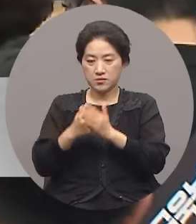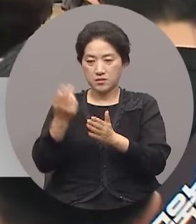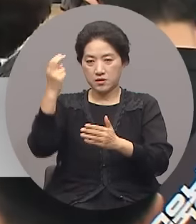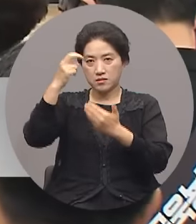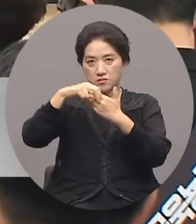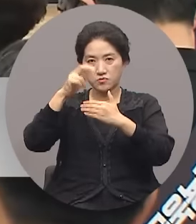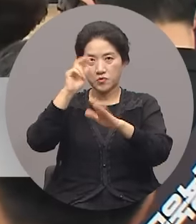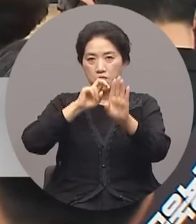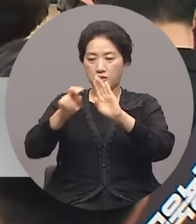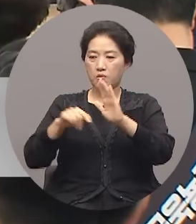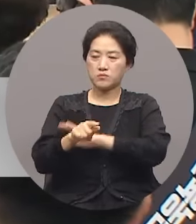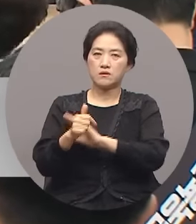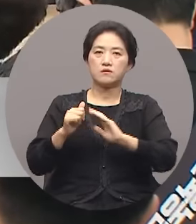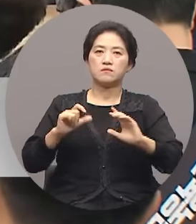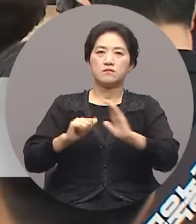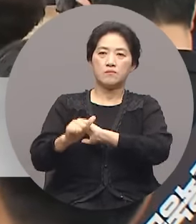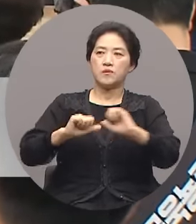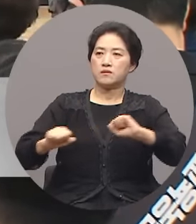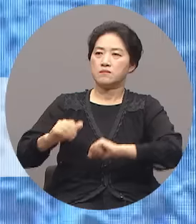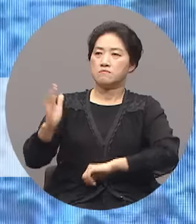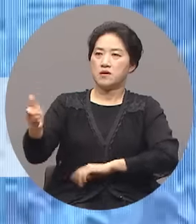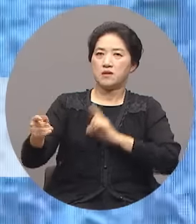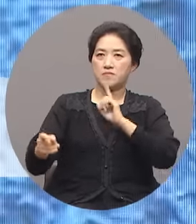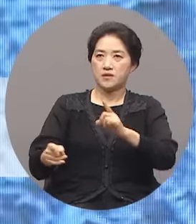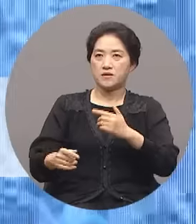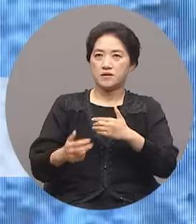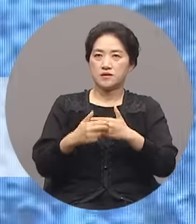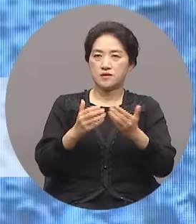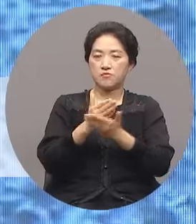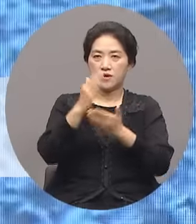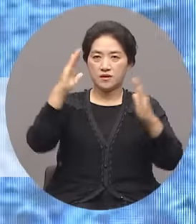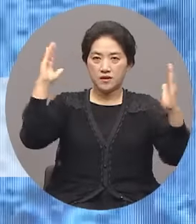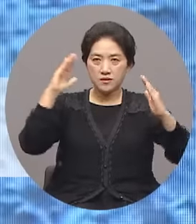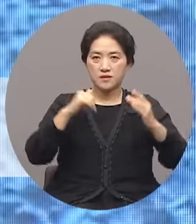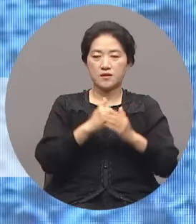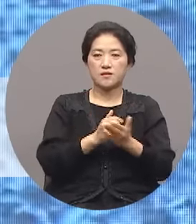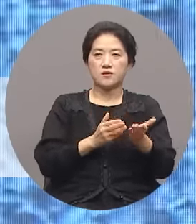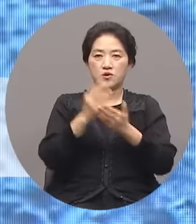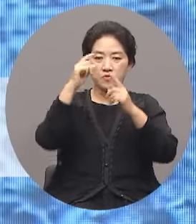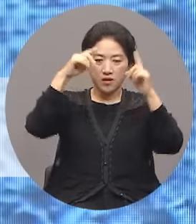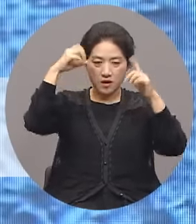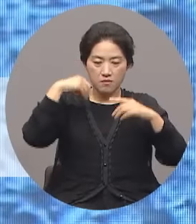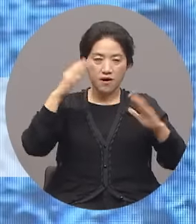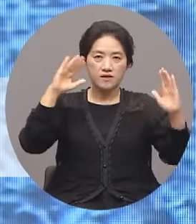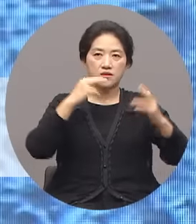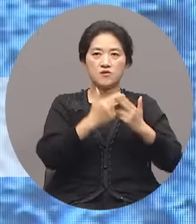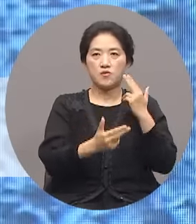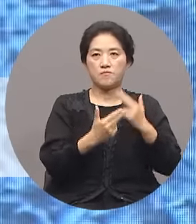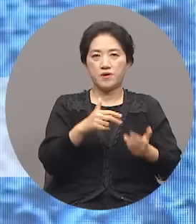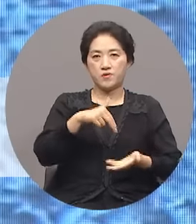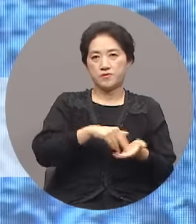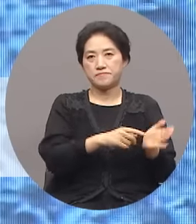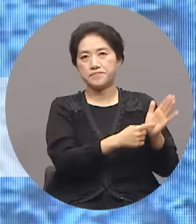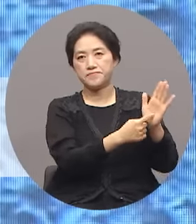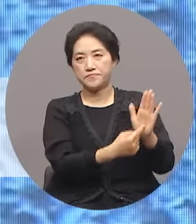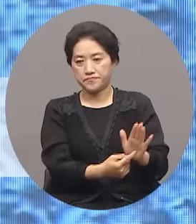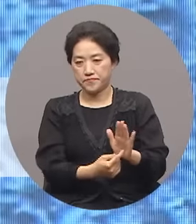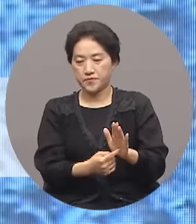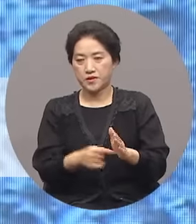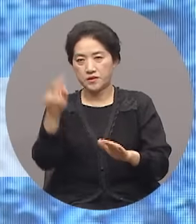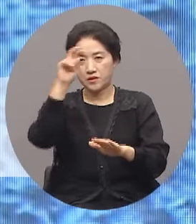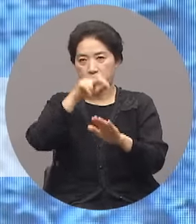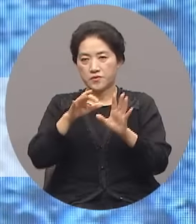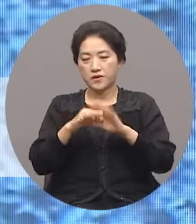독단적이라고 비판했습니다 대한 의과대학 의학 전문대학원 학생 협회는 오늘 입장문을 내고 범